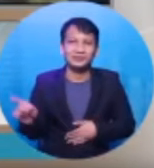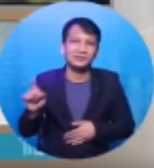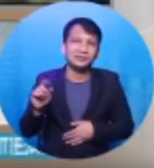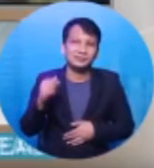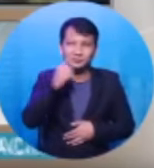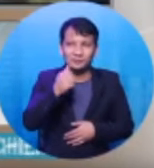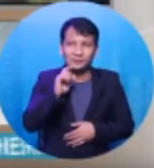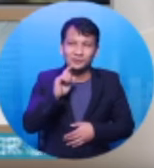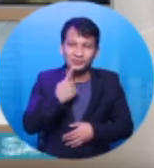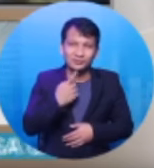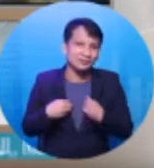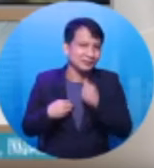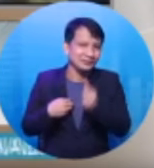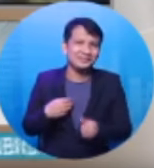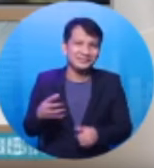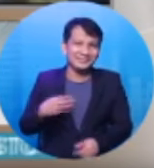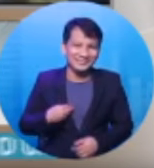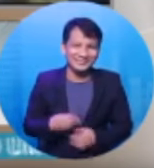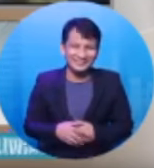yung babae na yan eh. Hindi niya matanggap.